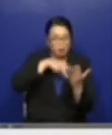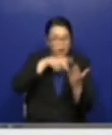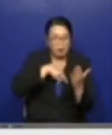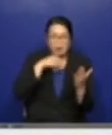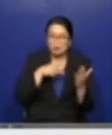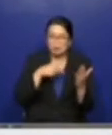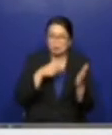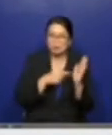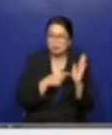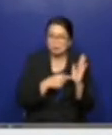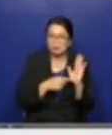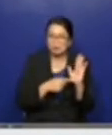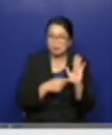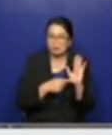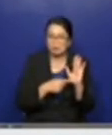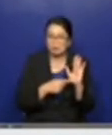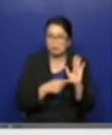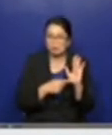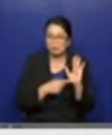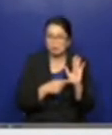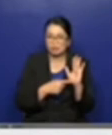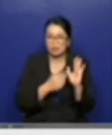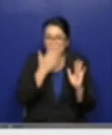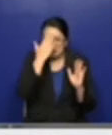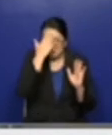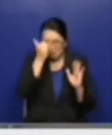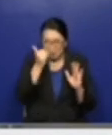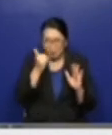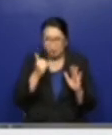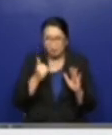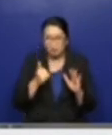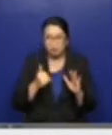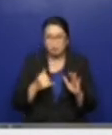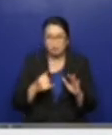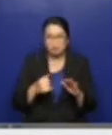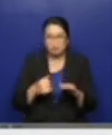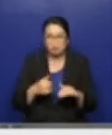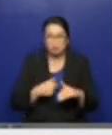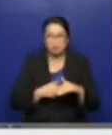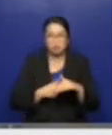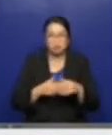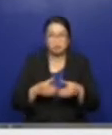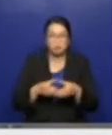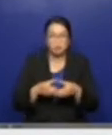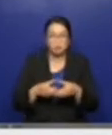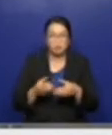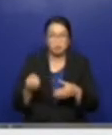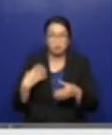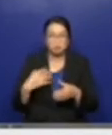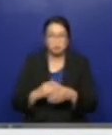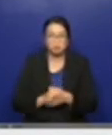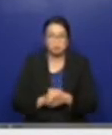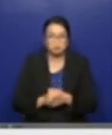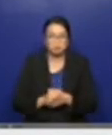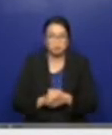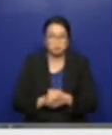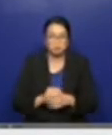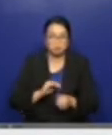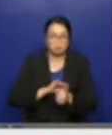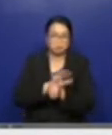หลือเกินนะท่านทำไมปล่อยออกมาได้ฮะบอกว่าในสถานการณ์โ